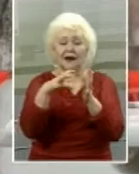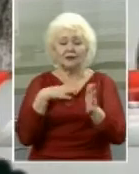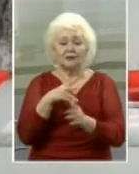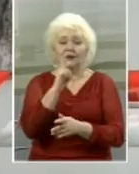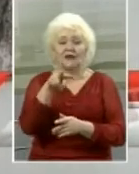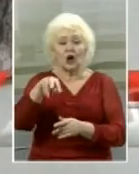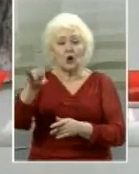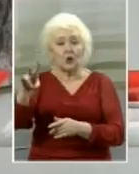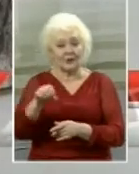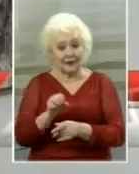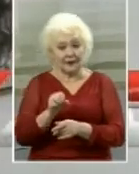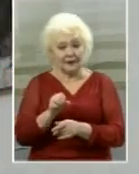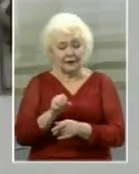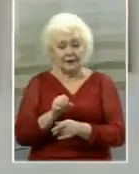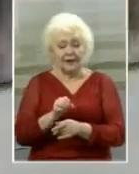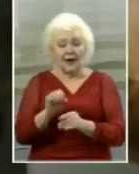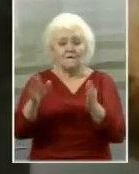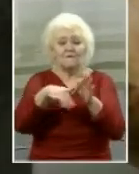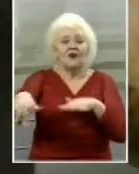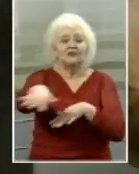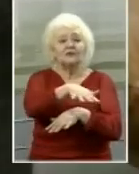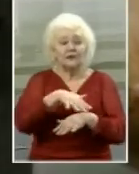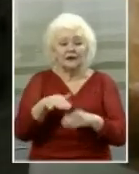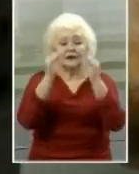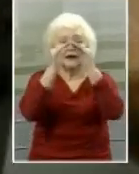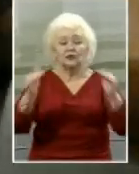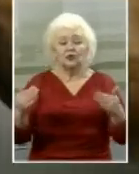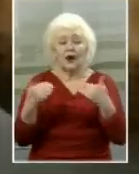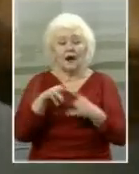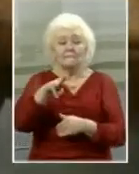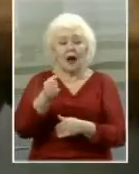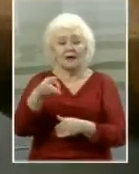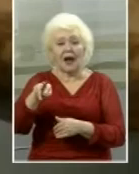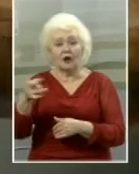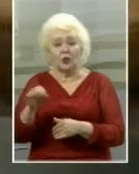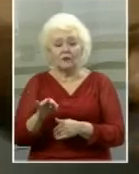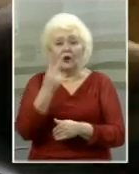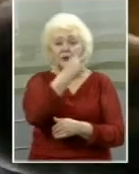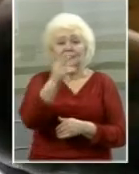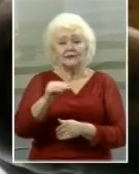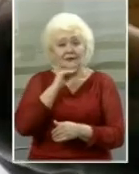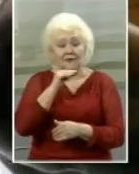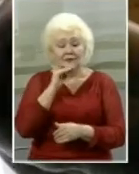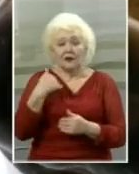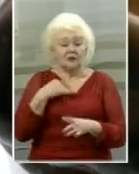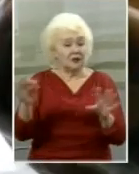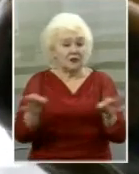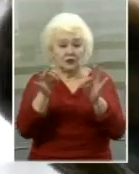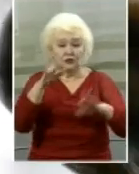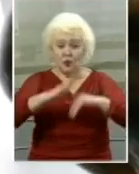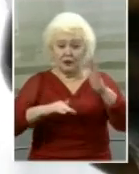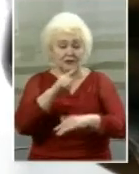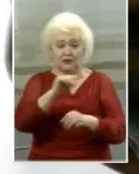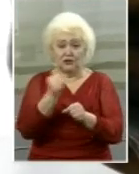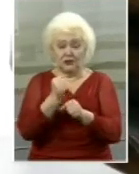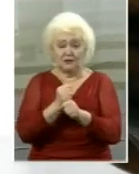клёне во дворе дома на Маяковского. И обратите внимание, я ему ничего практически не